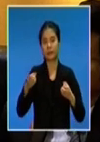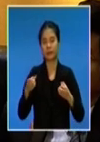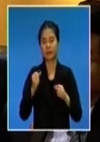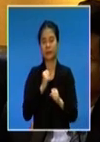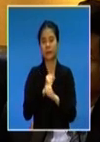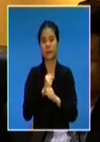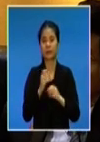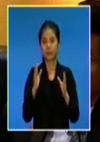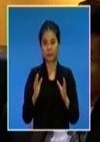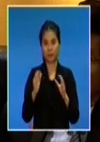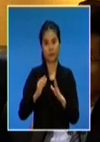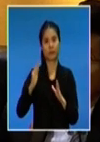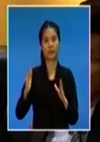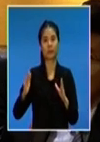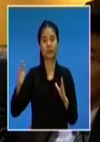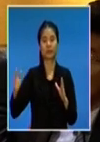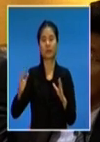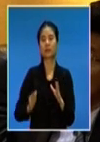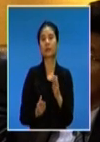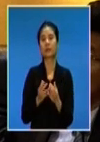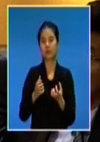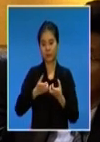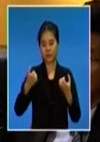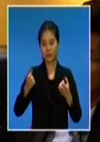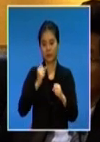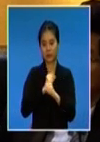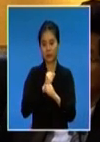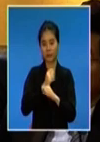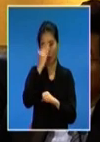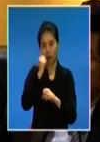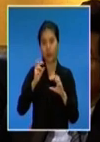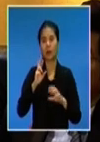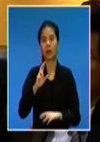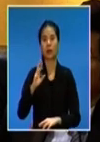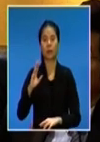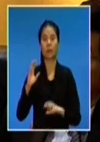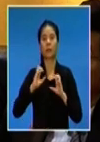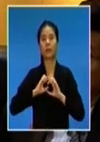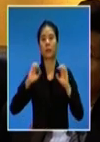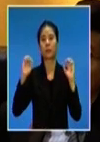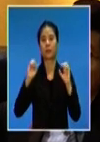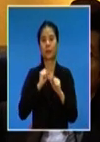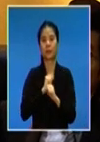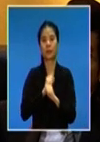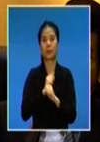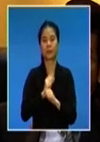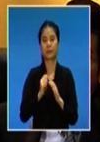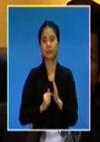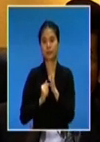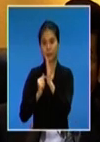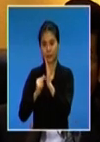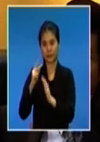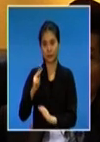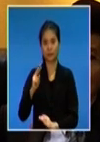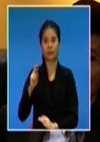กลางคือแต่ละชุดเนี่ยแยกไปหมดเพราะผมเนี่ยเข้าใจระบบการบริหารราชการดีว่าสมมติเราเรื่องไปเนี่ยเข้าไปที่ครม.เนี่ยครม.